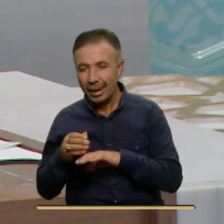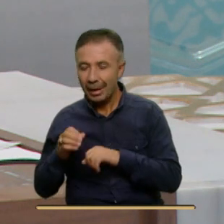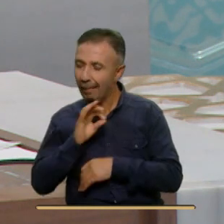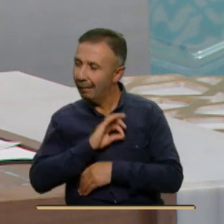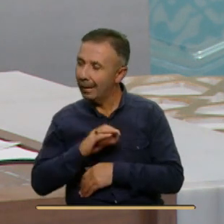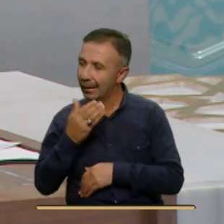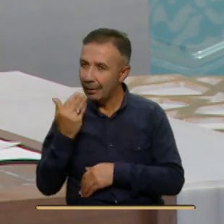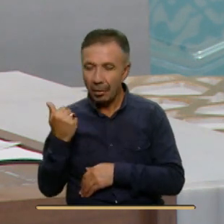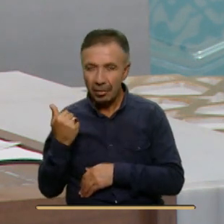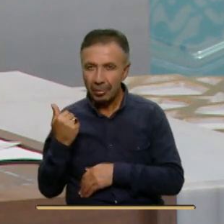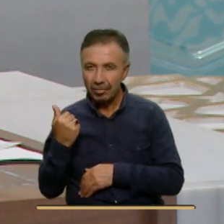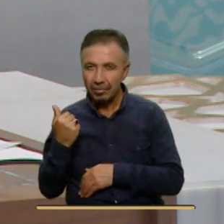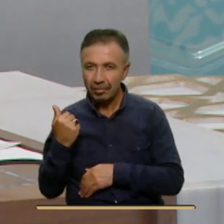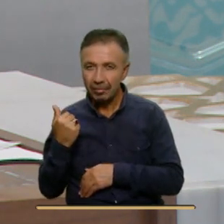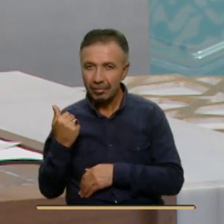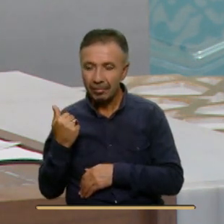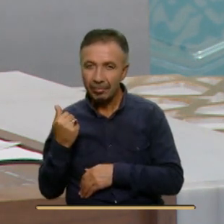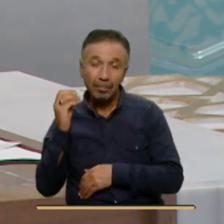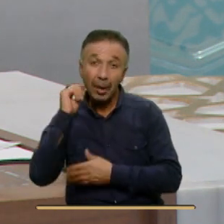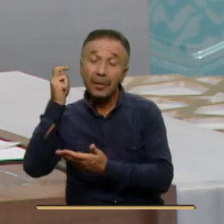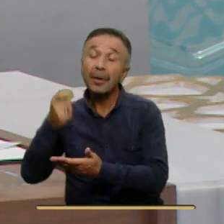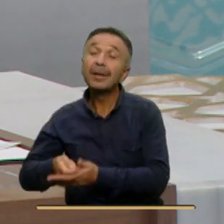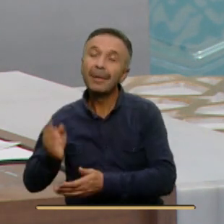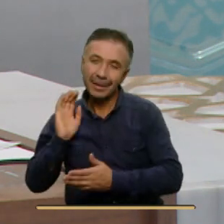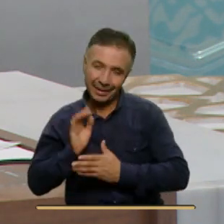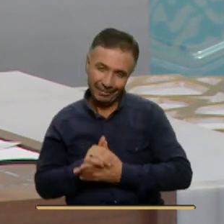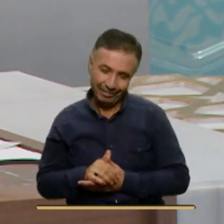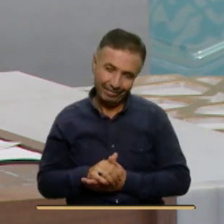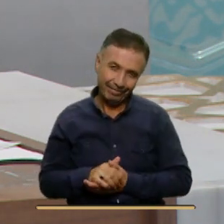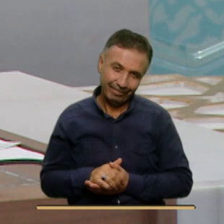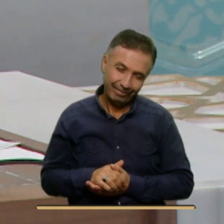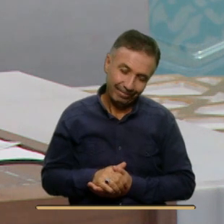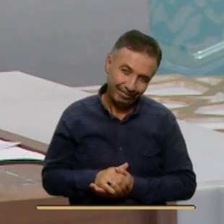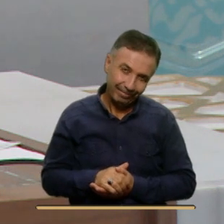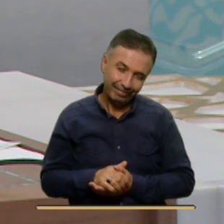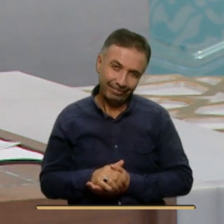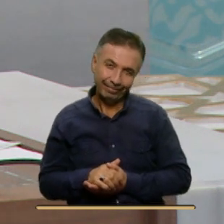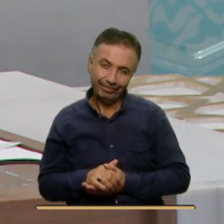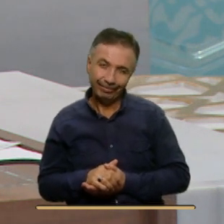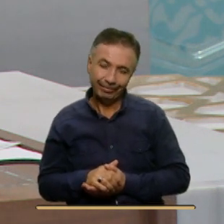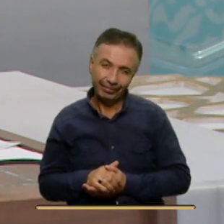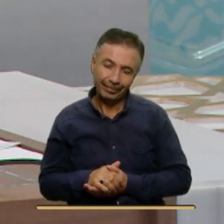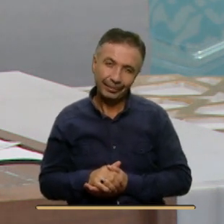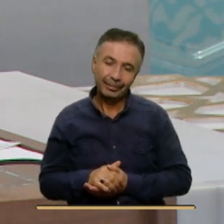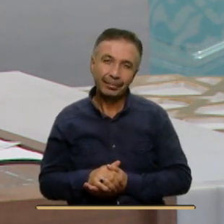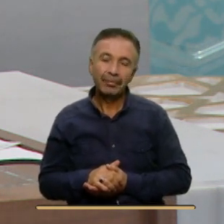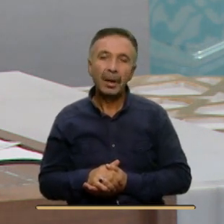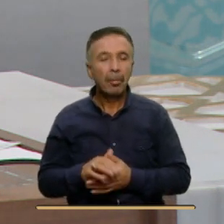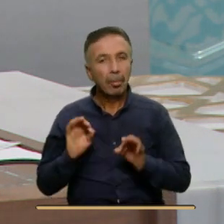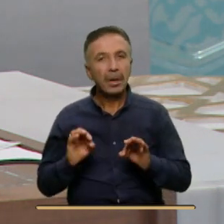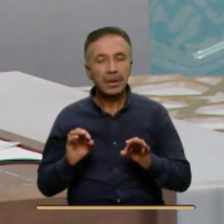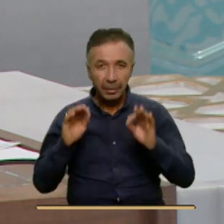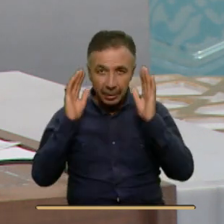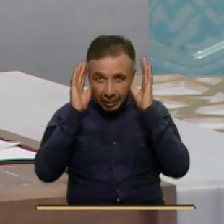bir ödeşmeye efendim herhangi bir ödeşmede kullanılan bir argüman değil. Başlamış